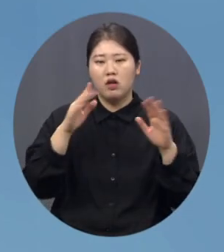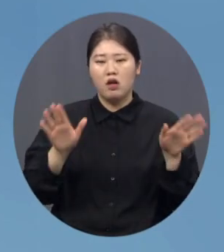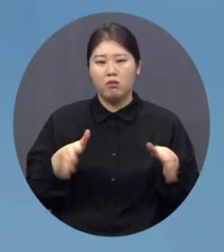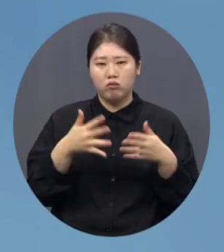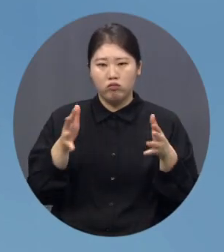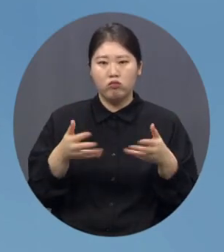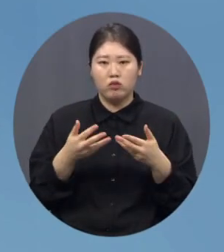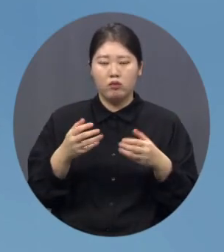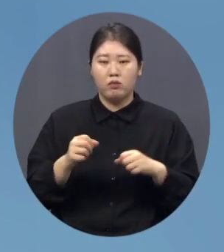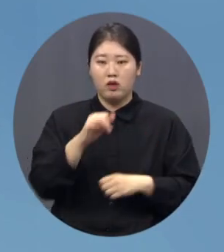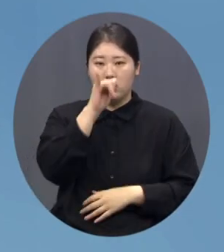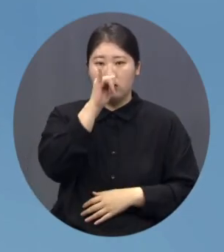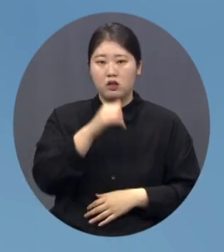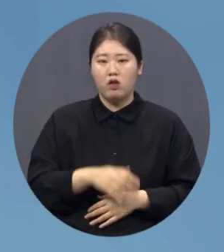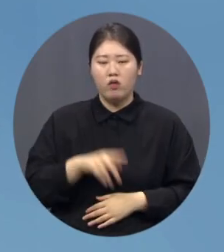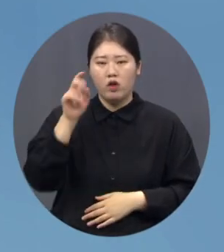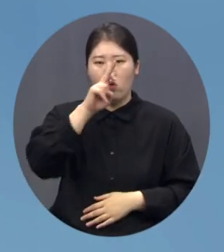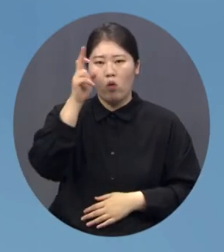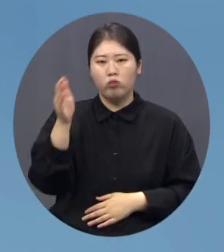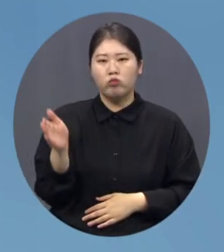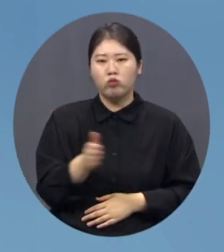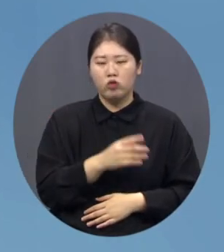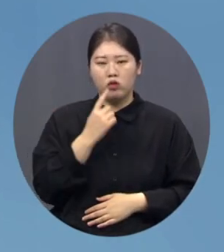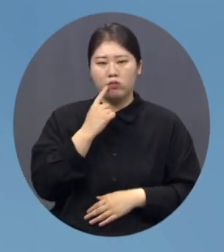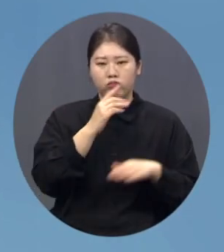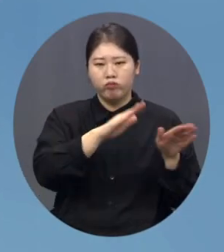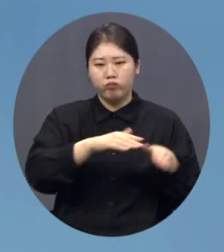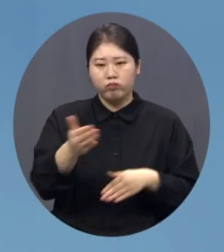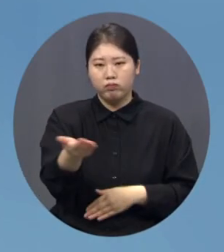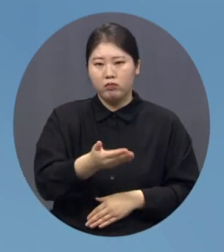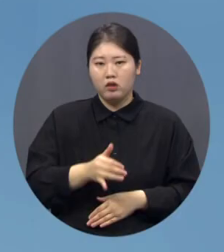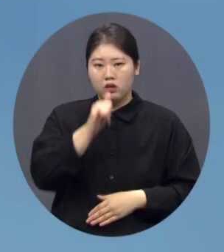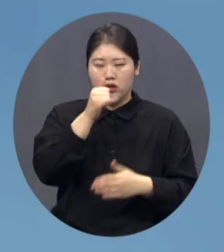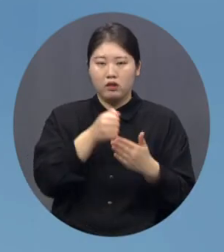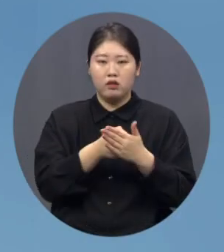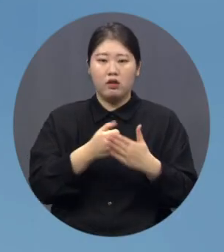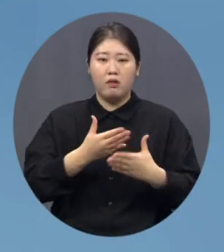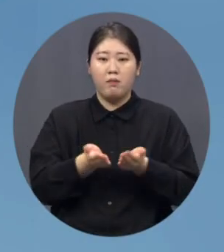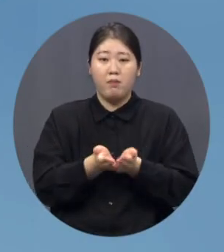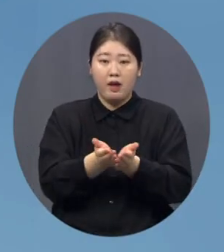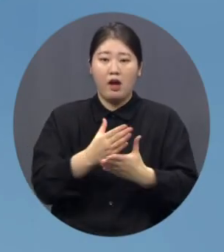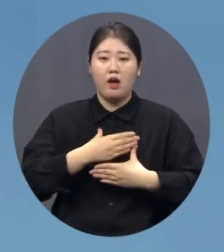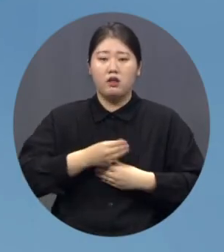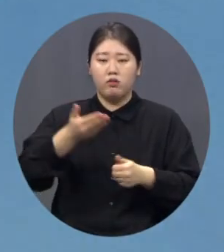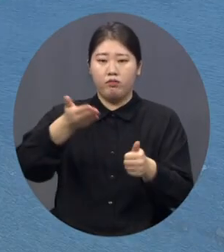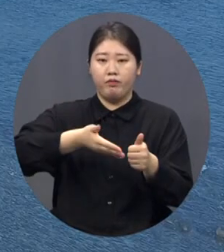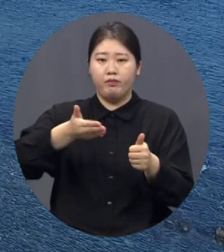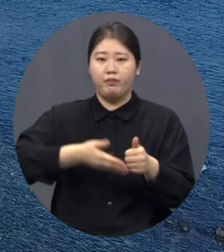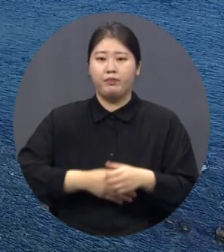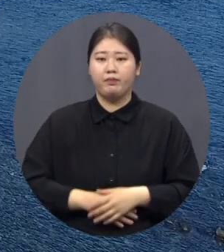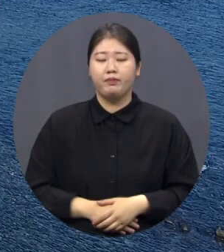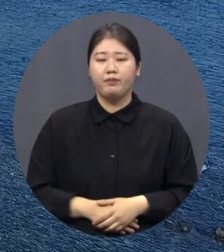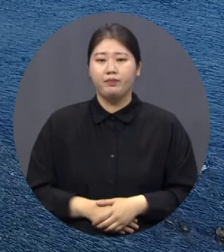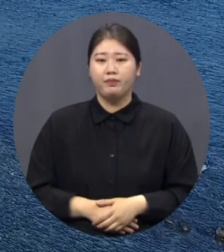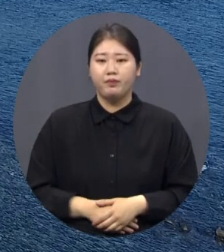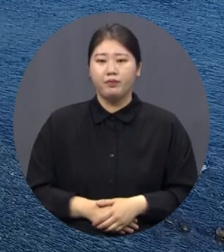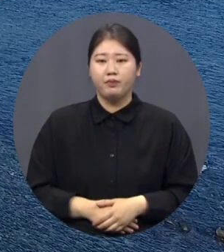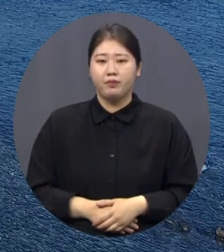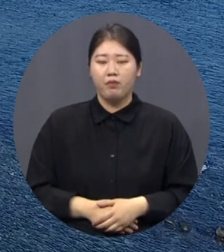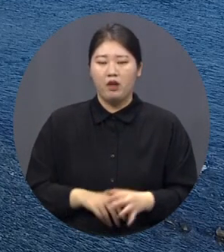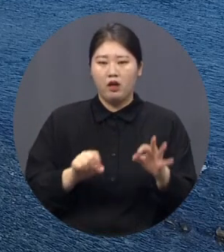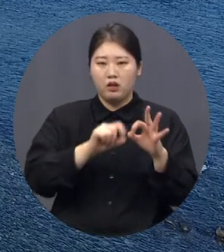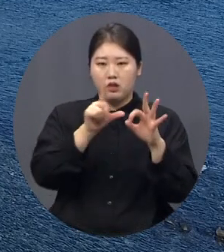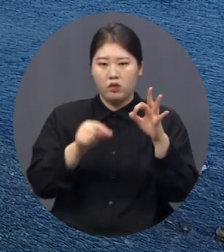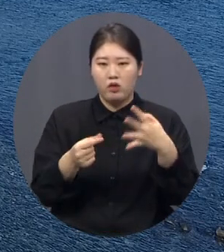발효되겠습니다 내일 오후부터는 해안으로 너울성 파도가 밀려와서 해상 안전 사고에 유의하시기 바랍니다네 10월